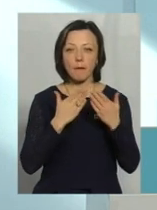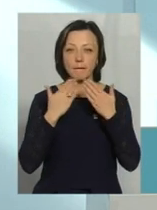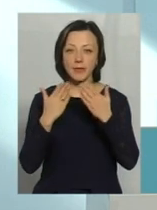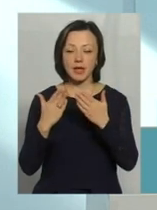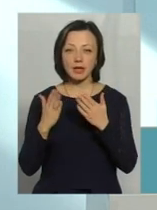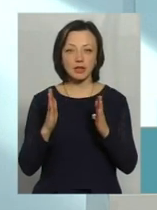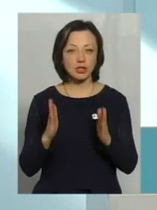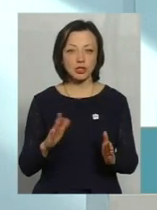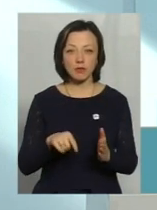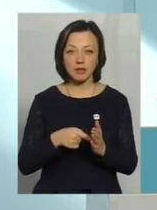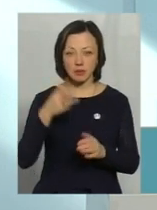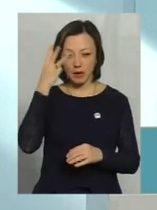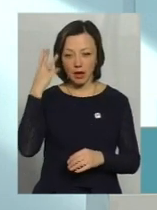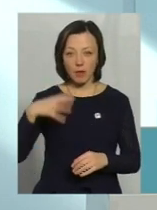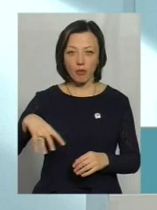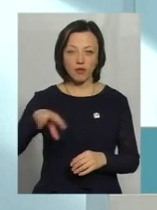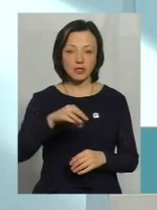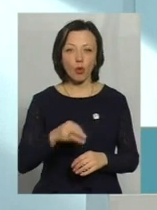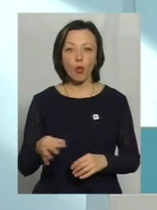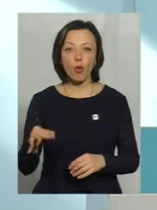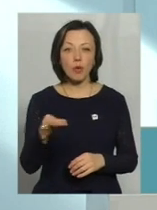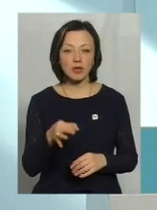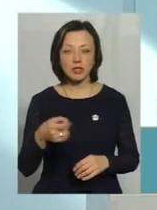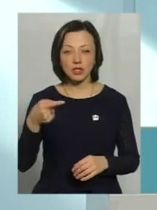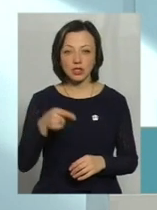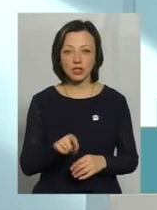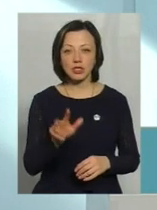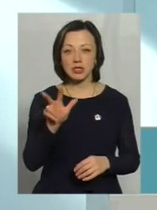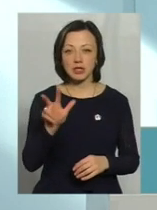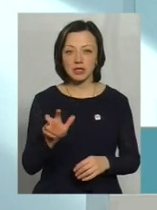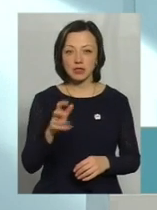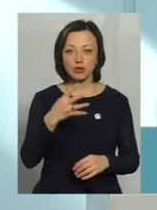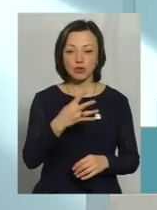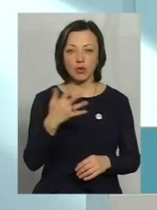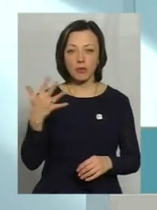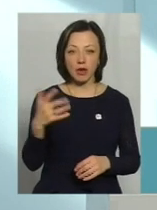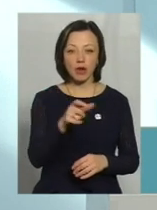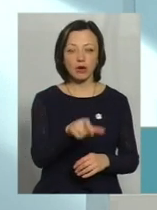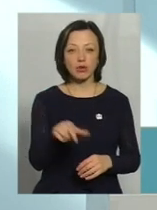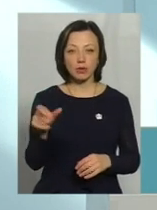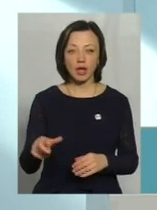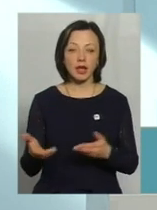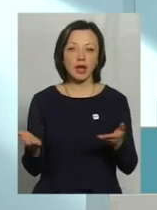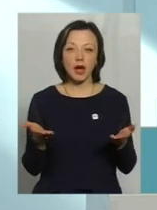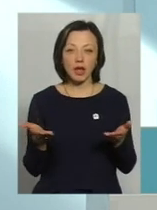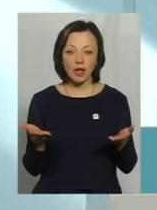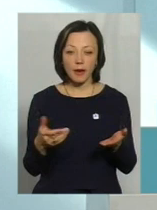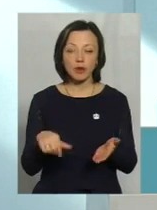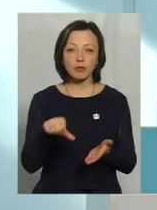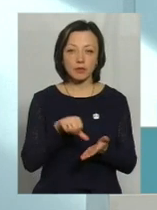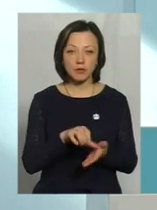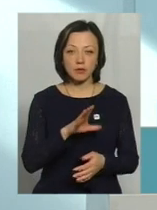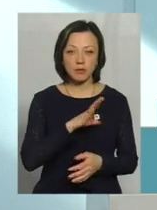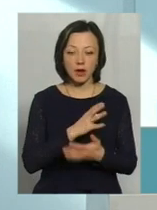лише в місті Хмельницькому, а й по всій Хмельницькій області 1345 респондентів, які приймали